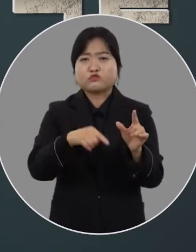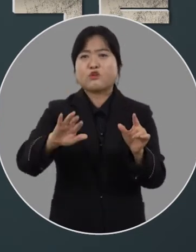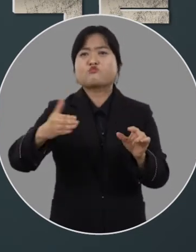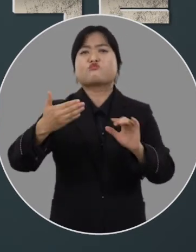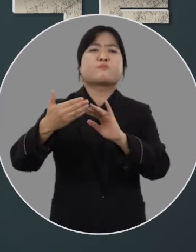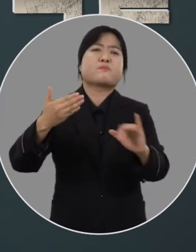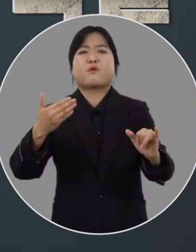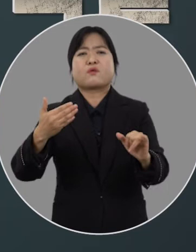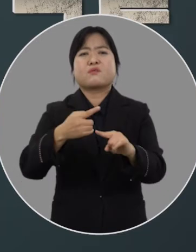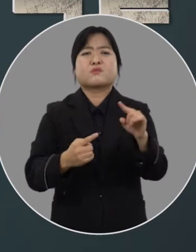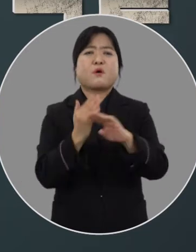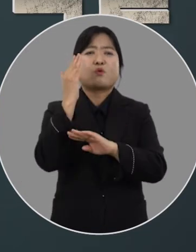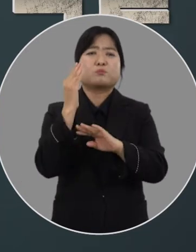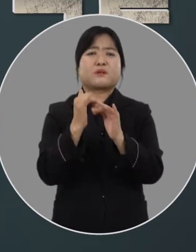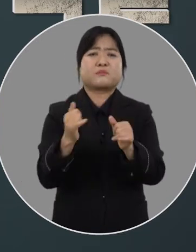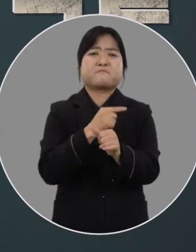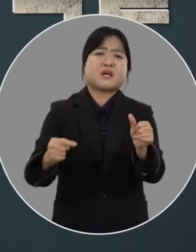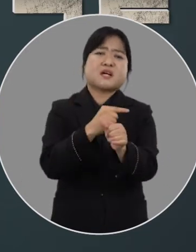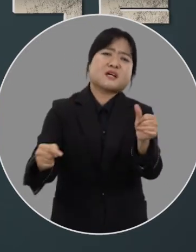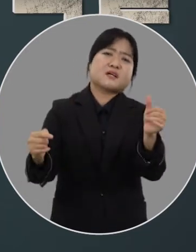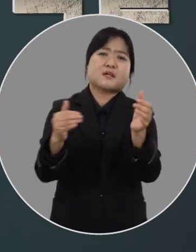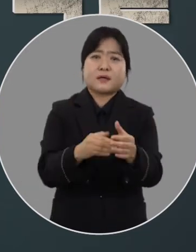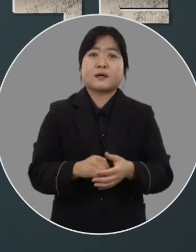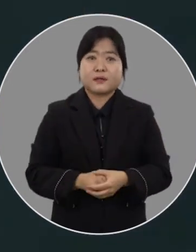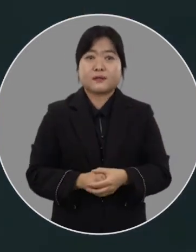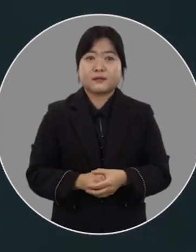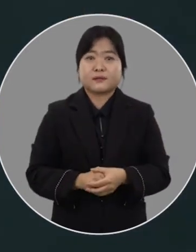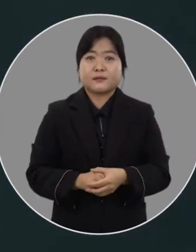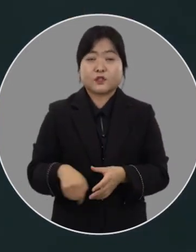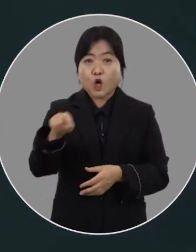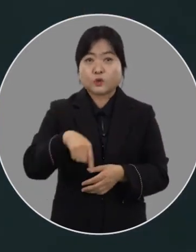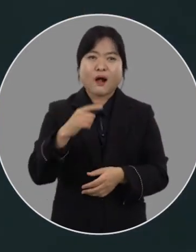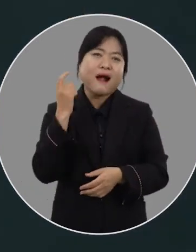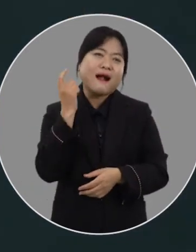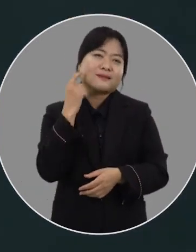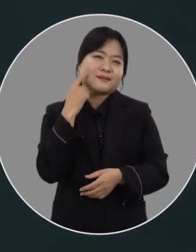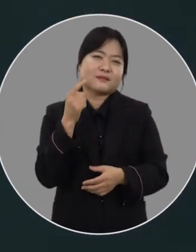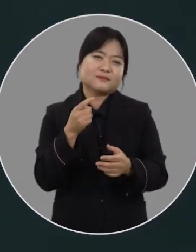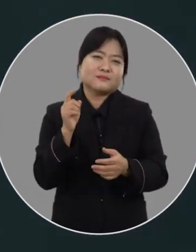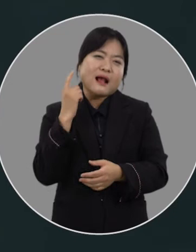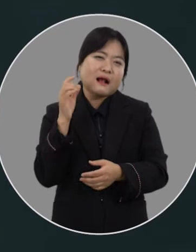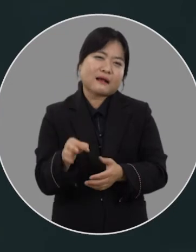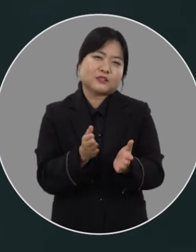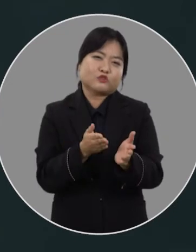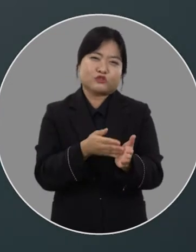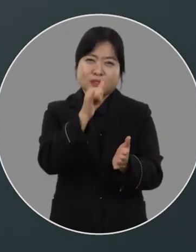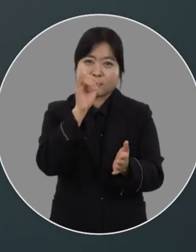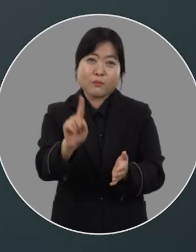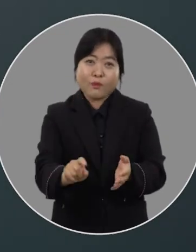900명이, 절반이 넘는 숫자가 모두 다 학살당하게 됩니다. 여기서도 가짜뉴스가 하나 중요한 역할을